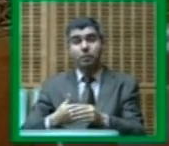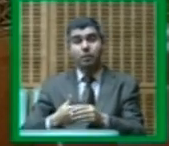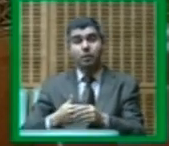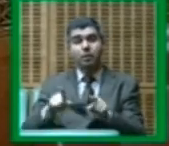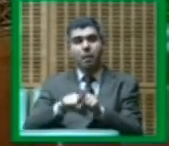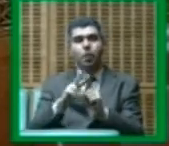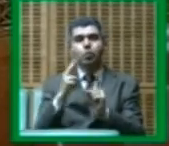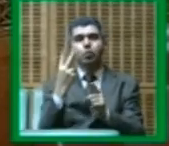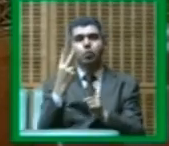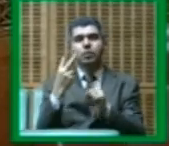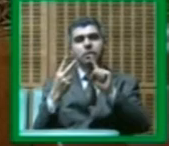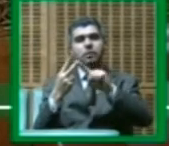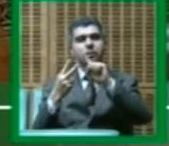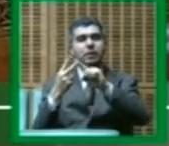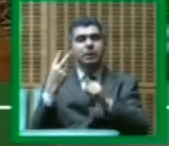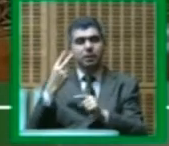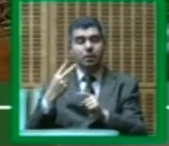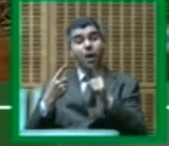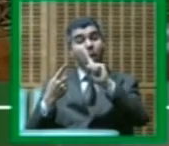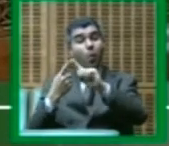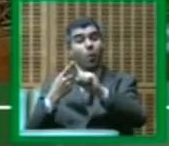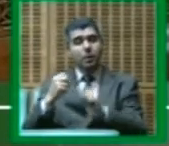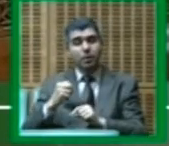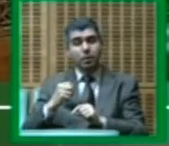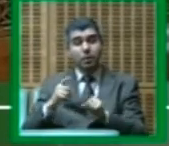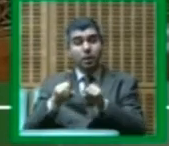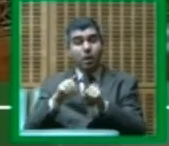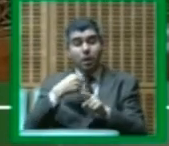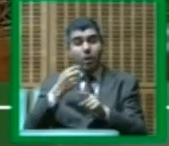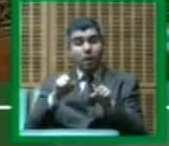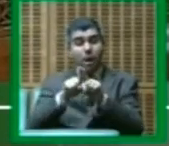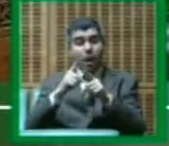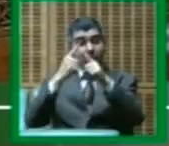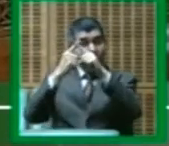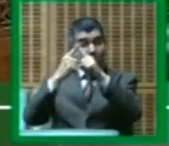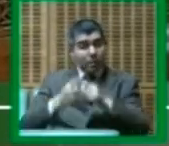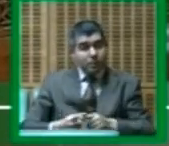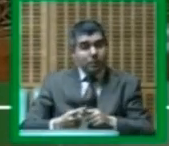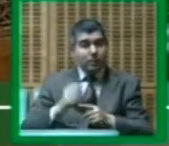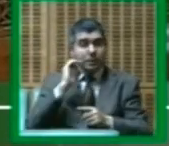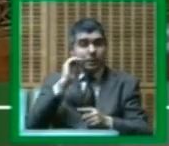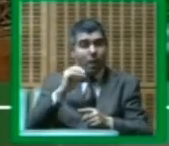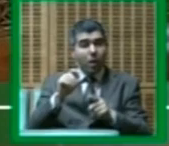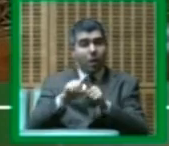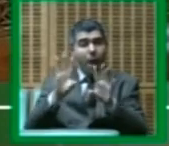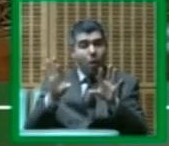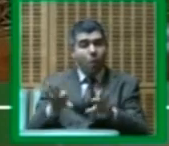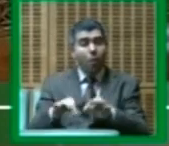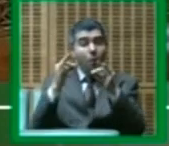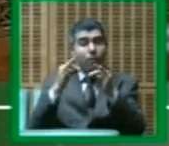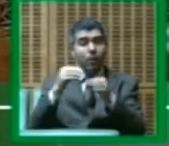ينقسم إلى شقين. الشق الأول يتعلق بحصيلة صندوق تكافل العائلي